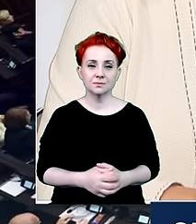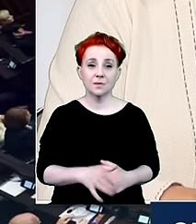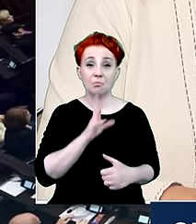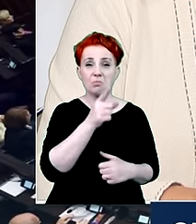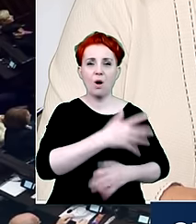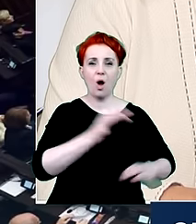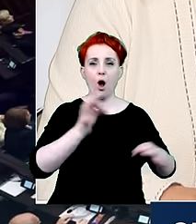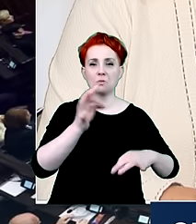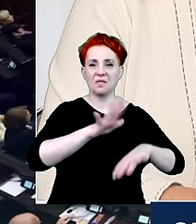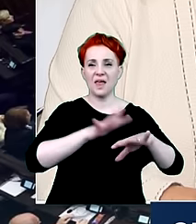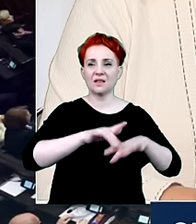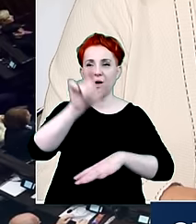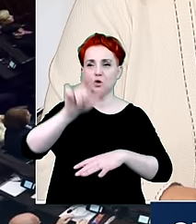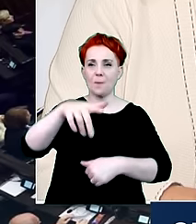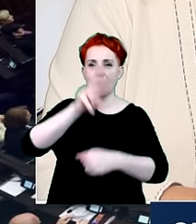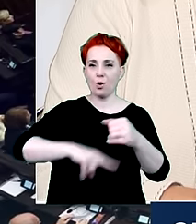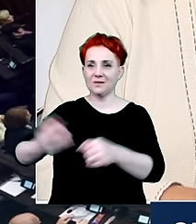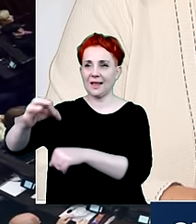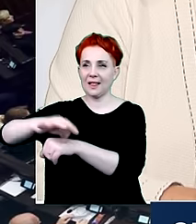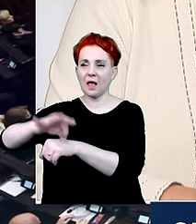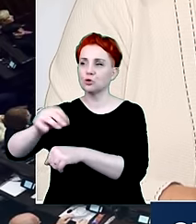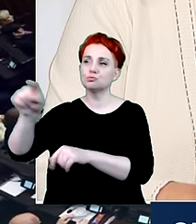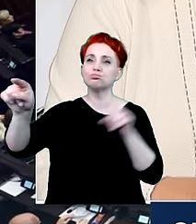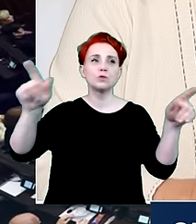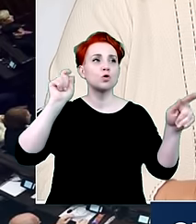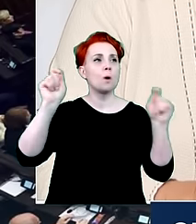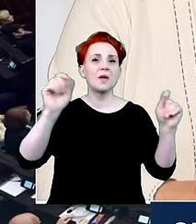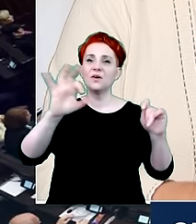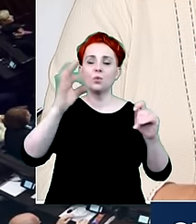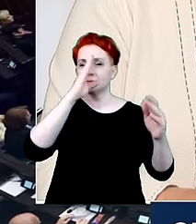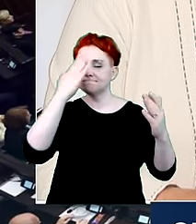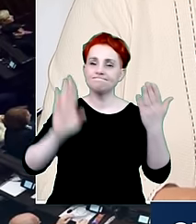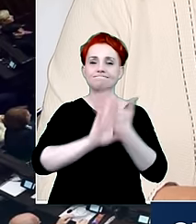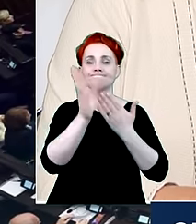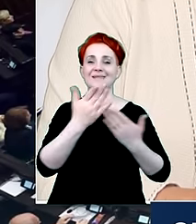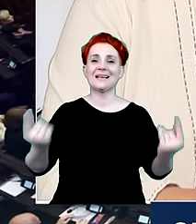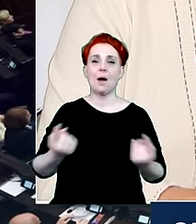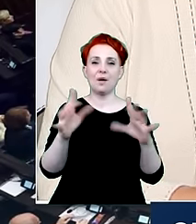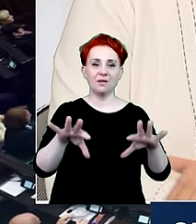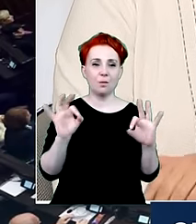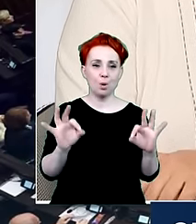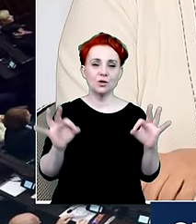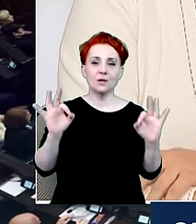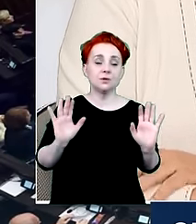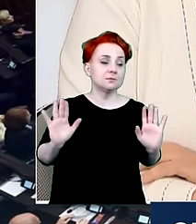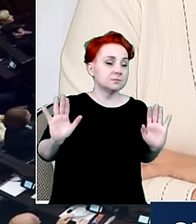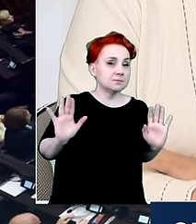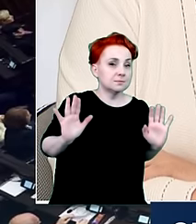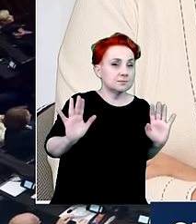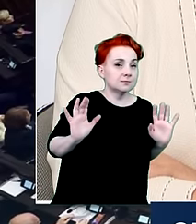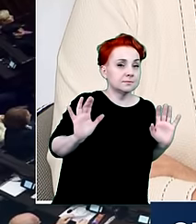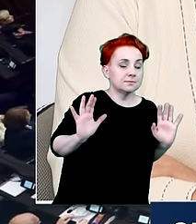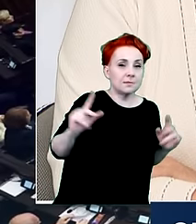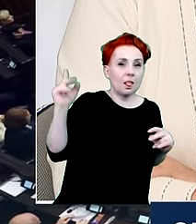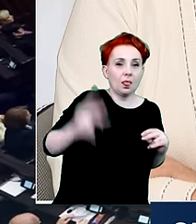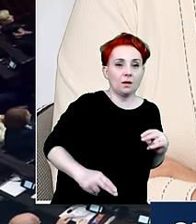przez policję i przez lekarza? Co się dzieje z tymi kobietami, które były waszymi twarzami w kampanii wyborczej? Dzisiaj się od nich odcinacie. I to pytanie